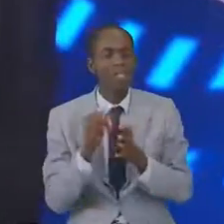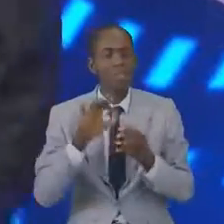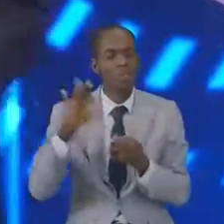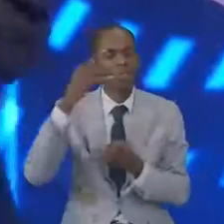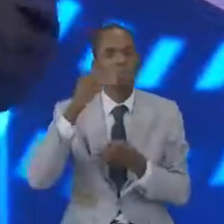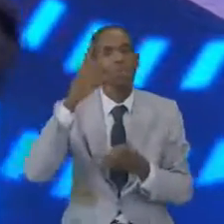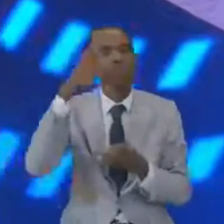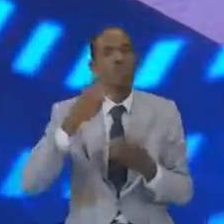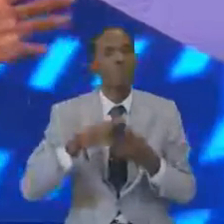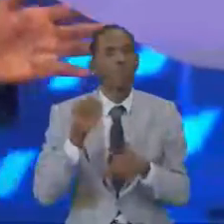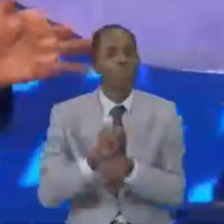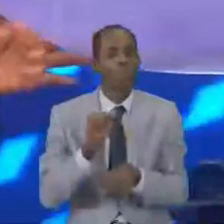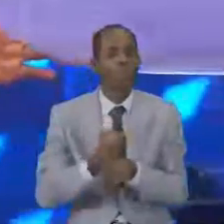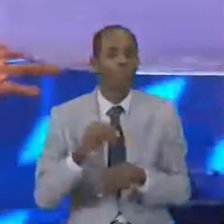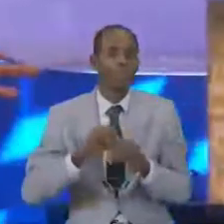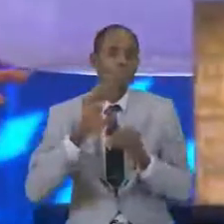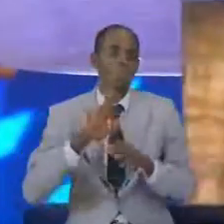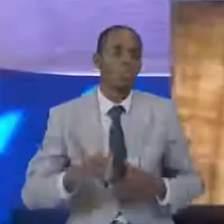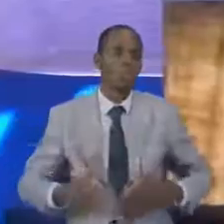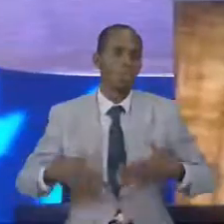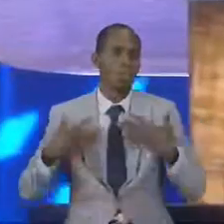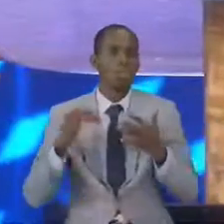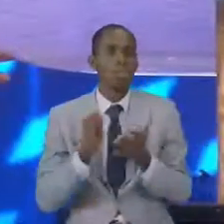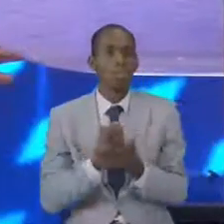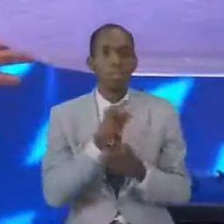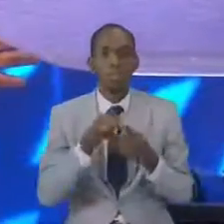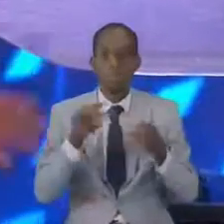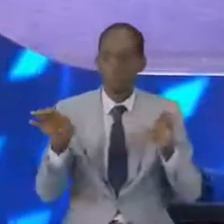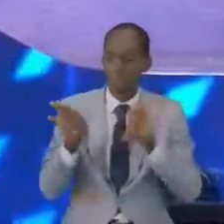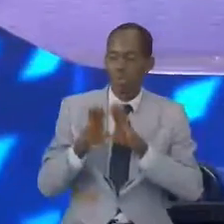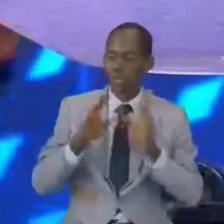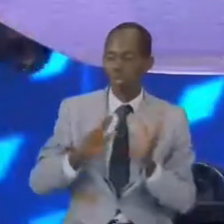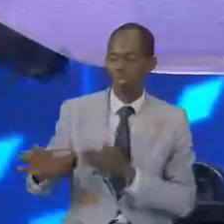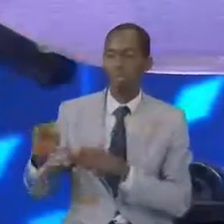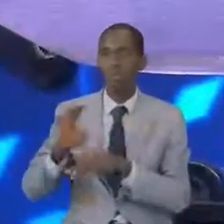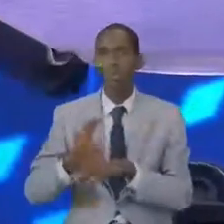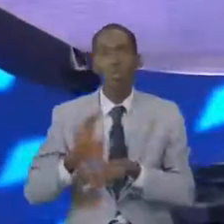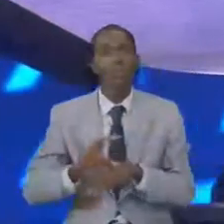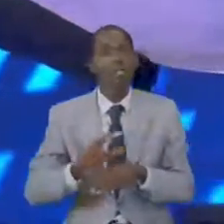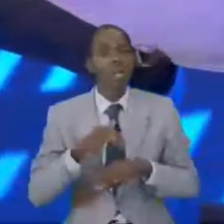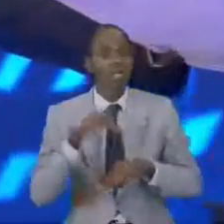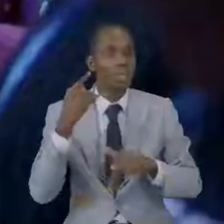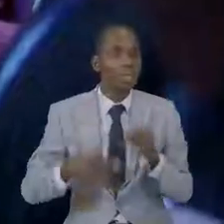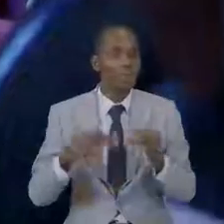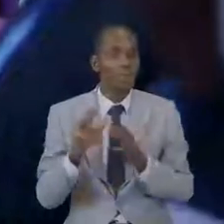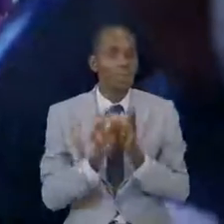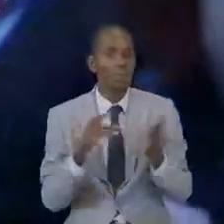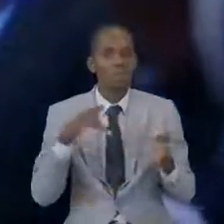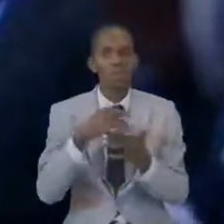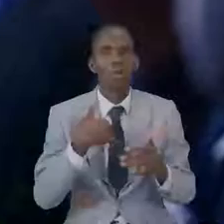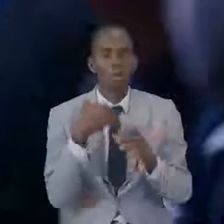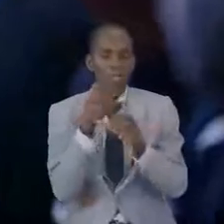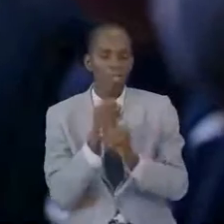agir dans ton cœur pas la parole pour que le Scotti quittes l'église après les tubes bibliques que puisse